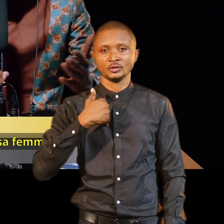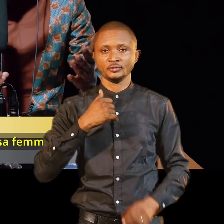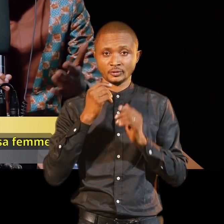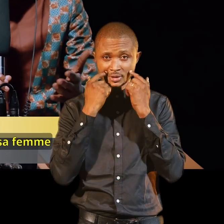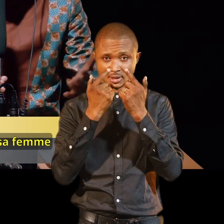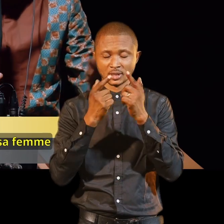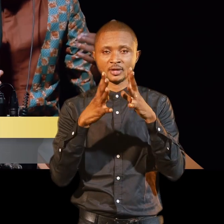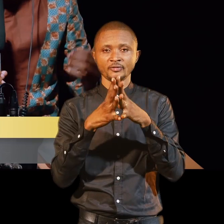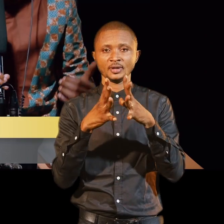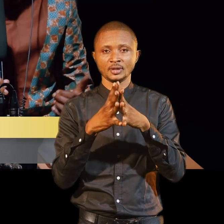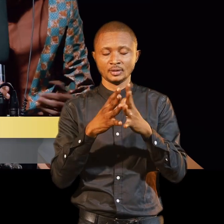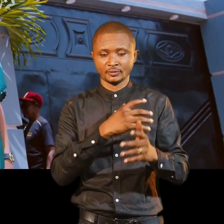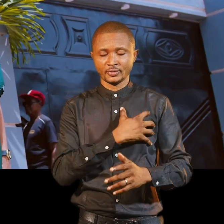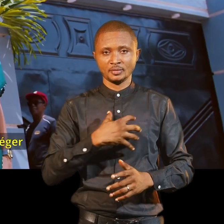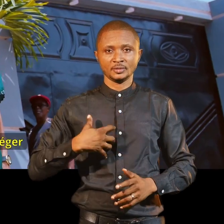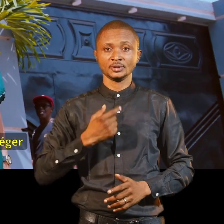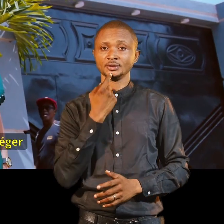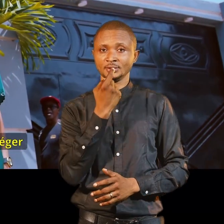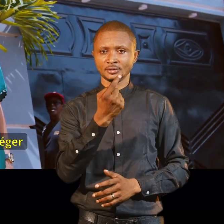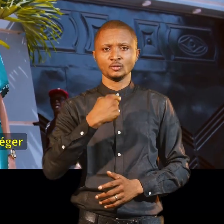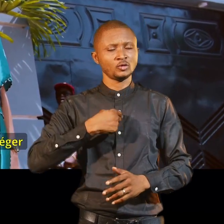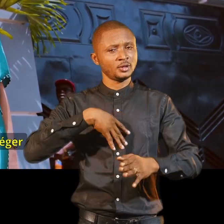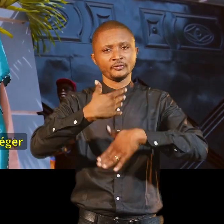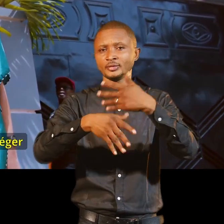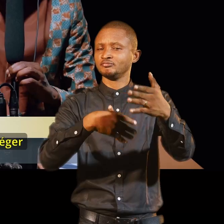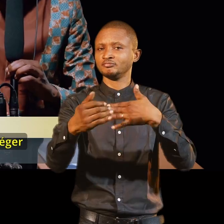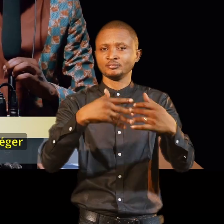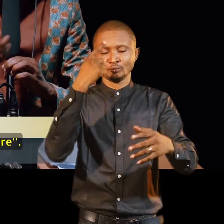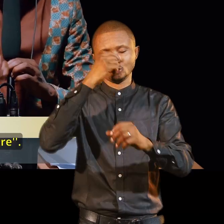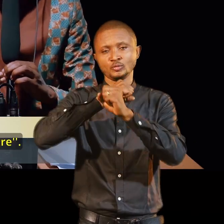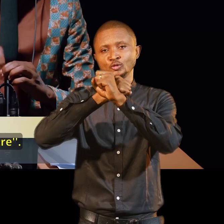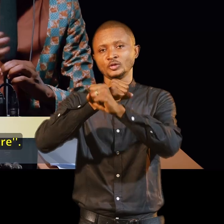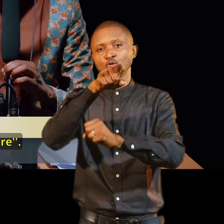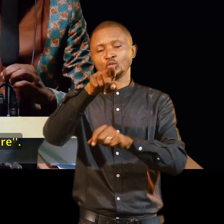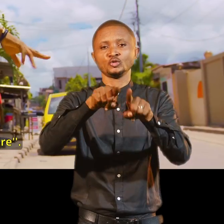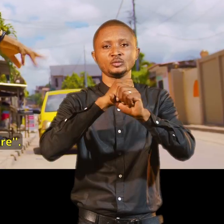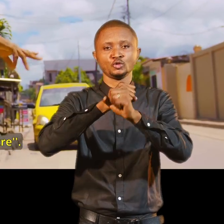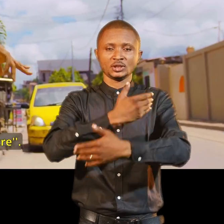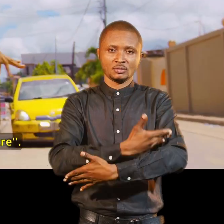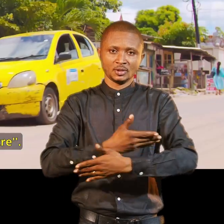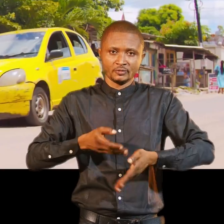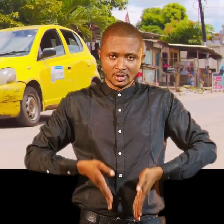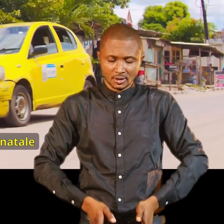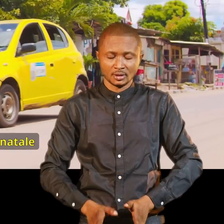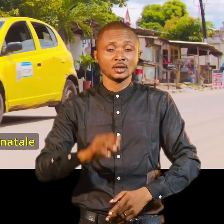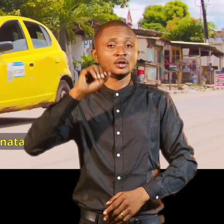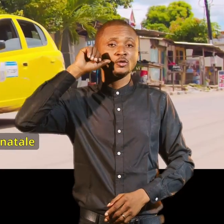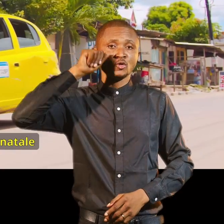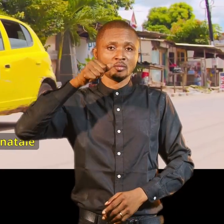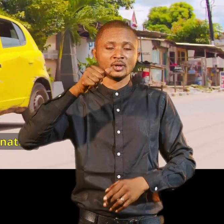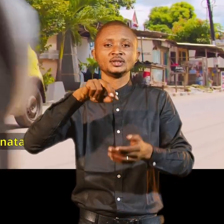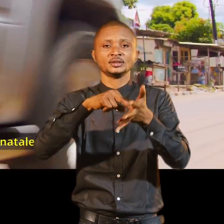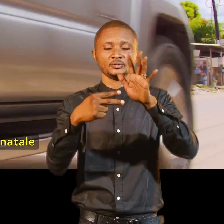Joseph ujutangile Jimmy jamwena kwenda njinanga wakumuambila. Ningenza mwanyi mwansu wakukukuba ni kukuba mwane tu ujinichakule jibu. Makilila